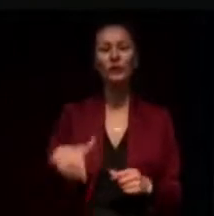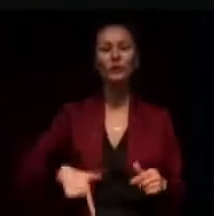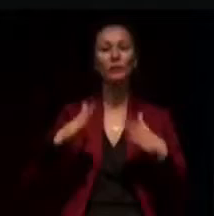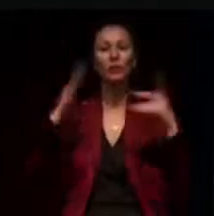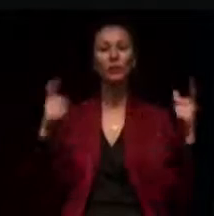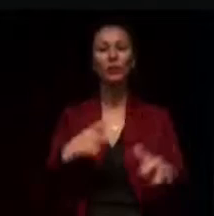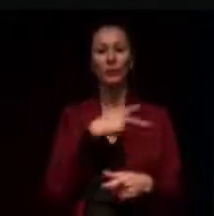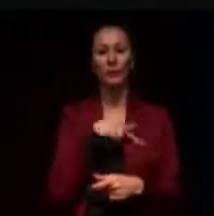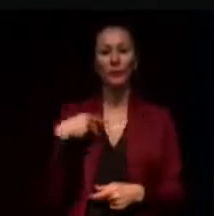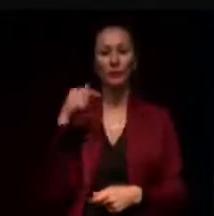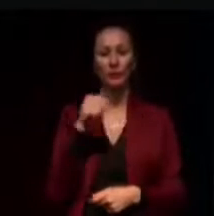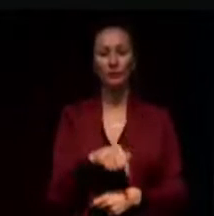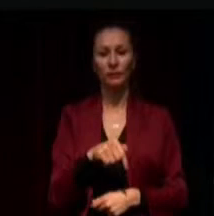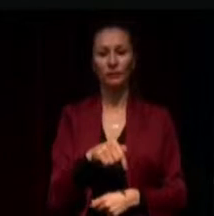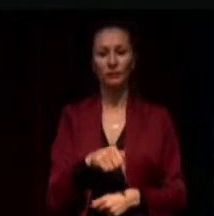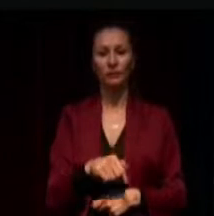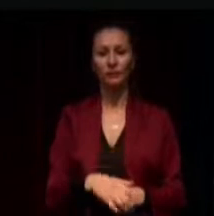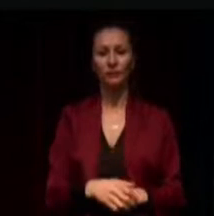İzmir Büyükşehir Belediye'mizin